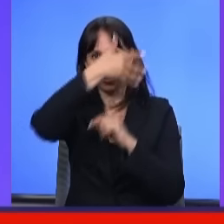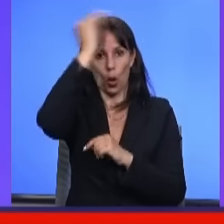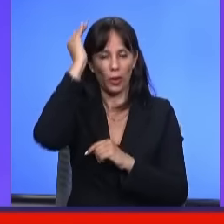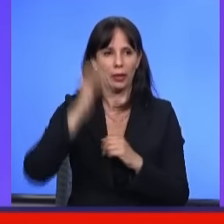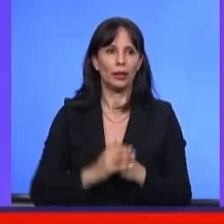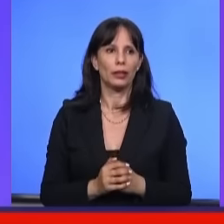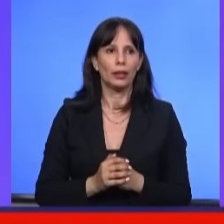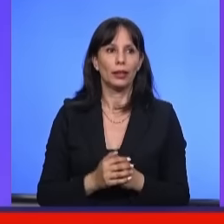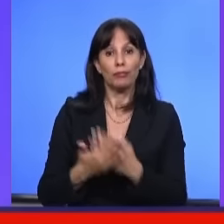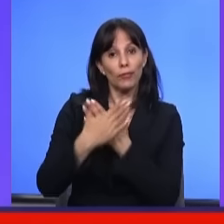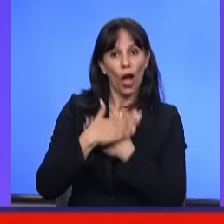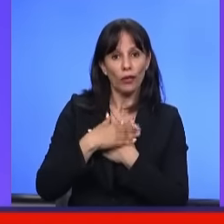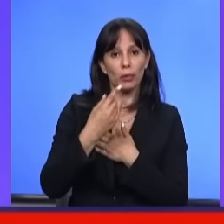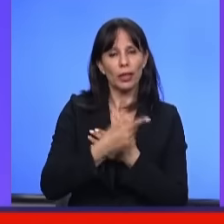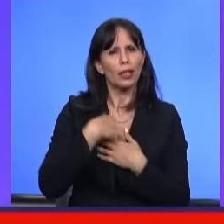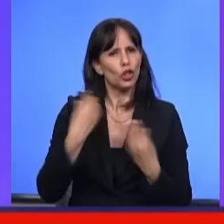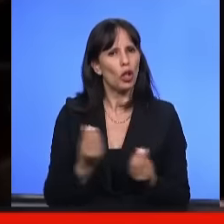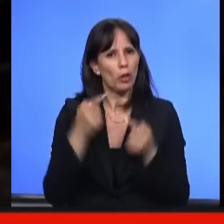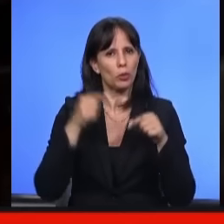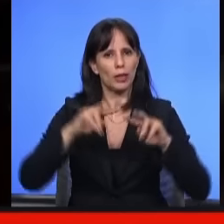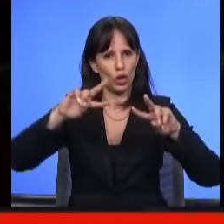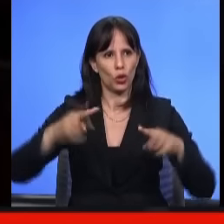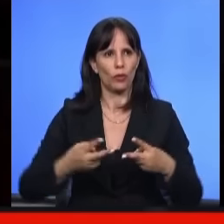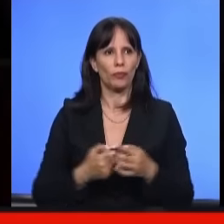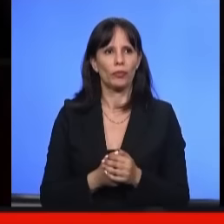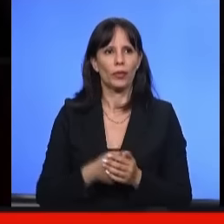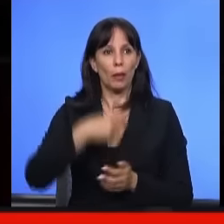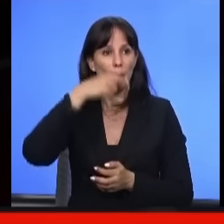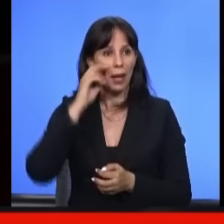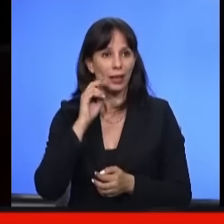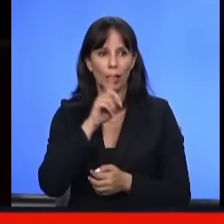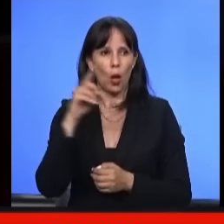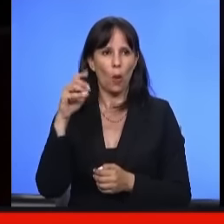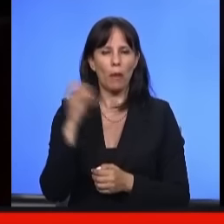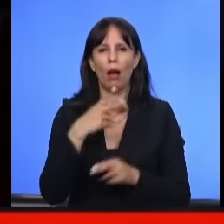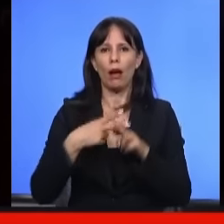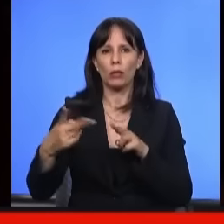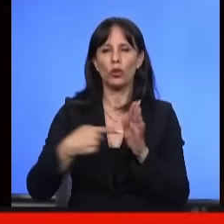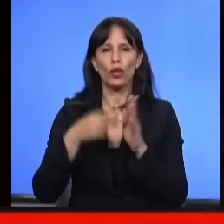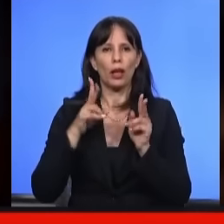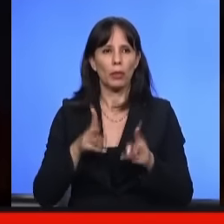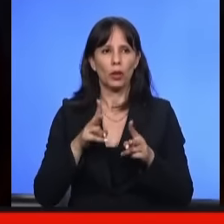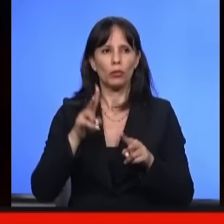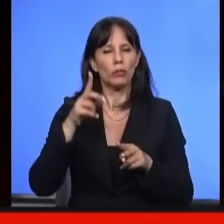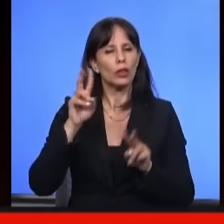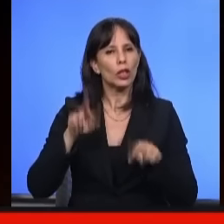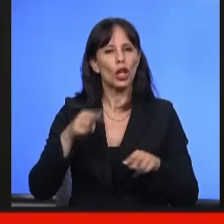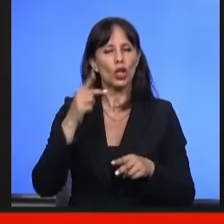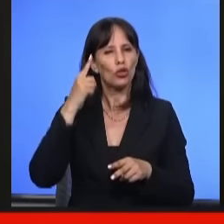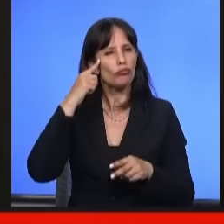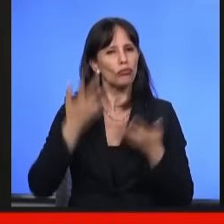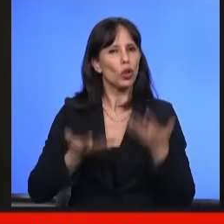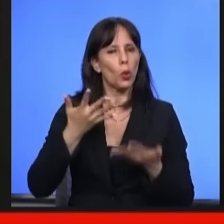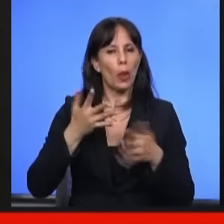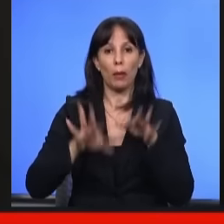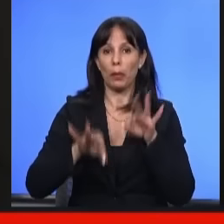I kind of like that. I may use that again. ביידן לא בא רק כדי להצחיק את האולם. מאחורי הבדיחות יש שיקולי בחירות מדוקדקים,